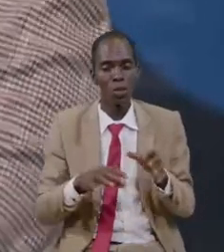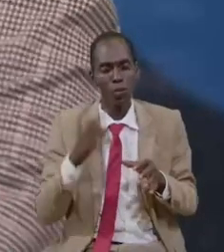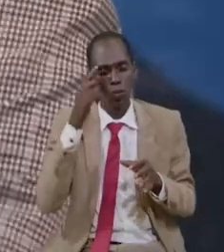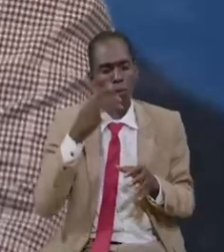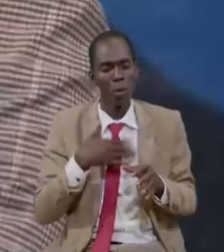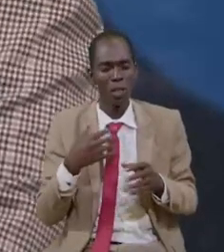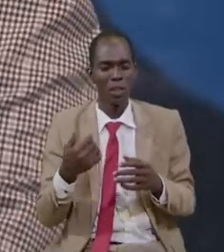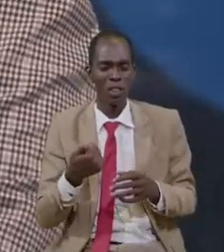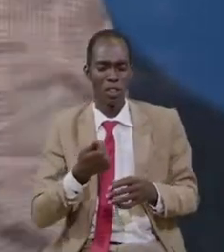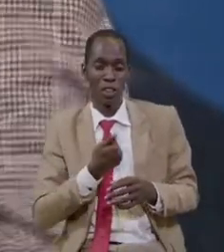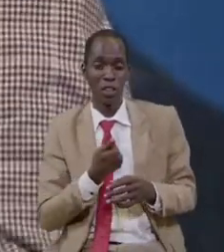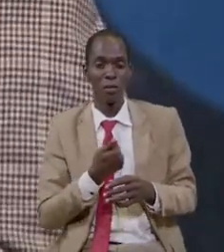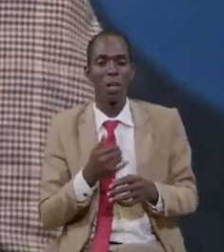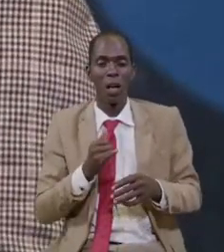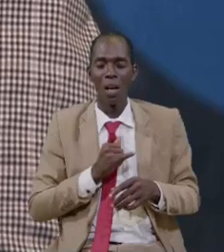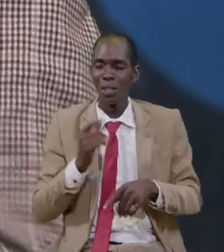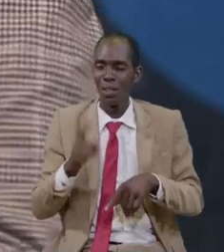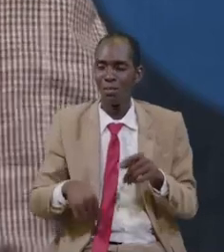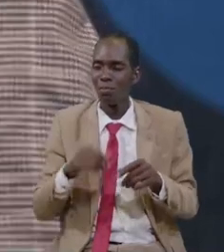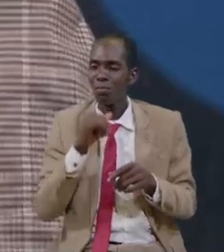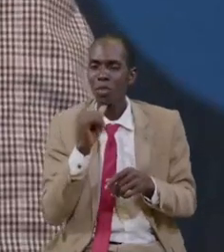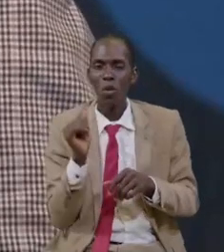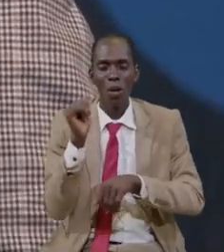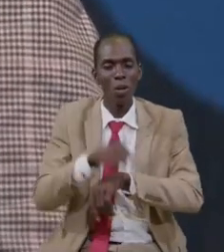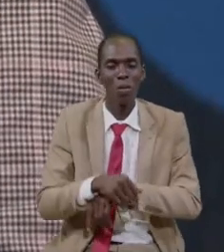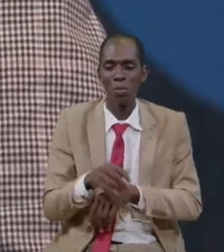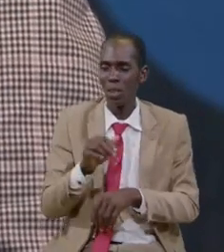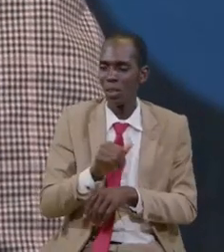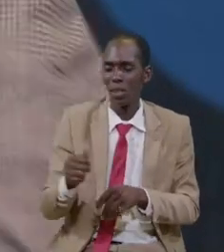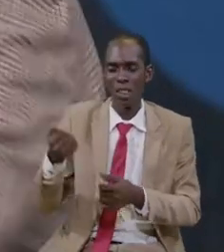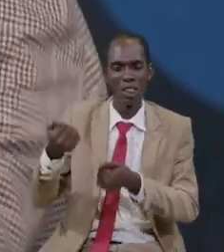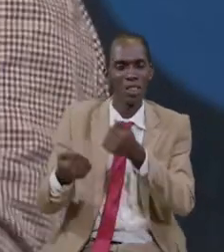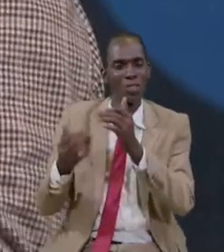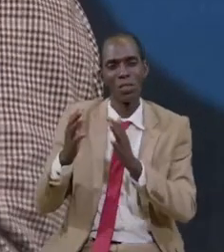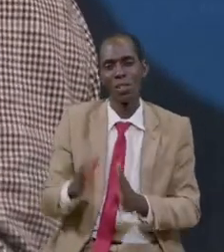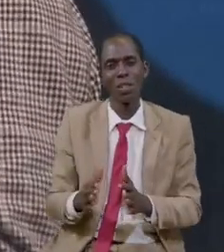vaincre. Oh, je n'arrivais pas à me délivrer